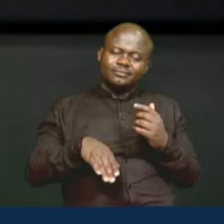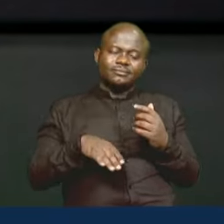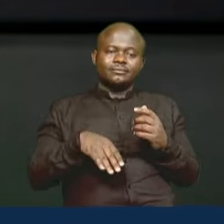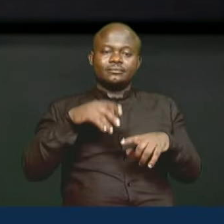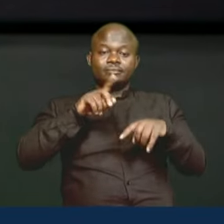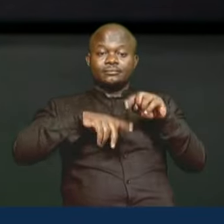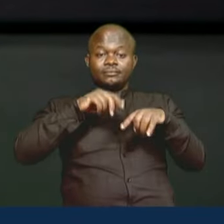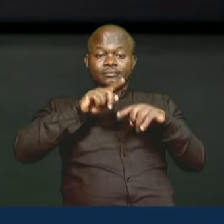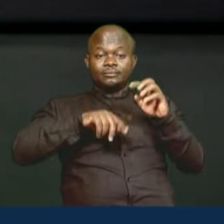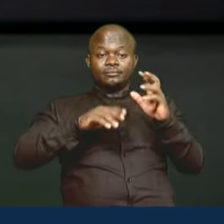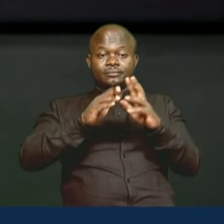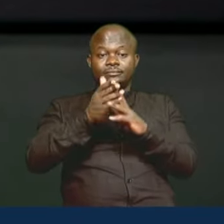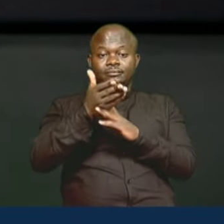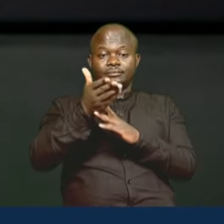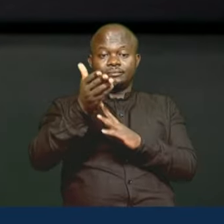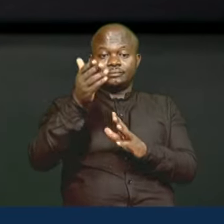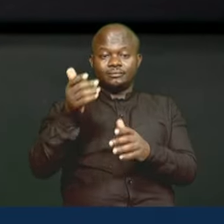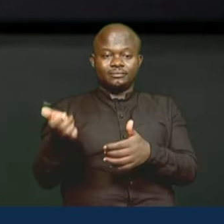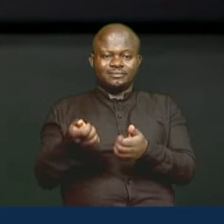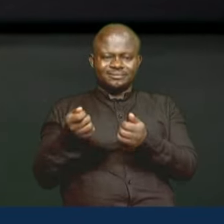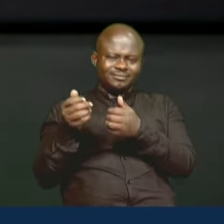politiki twagiye turandura